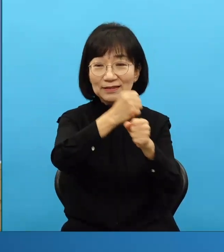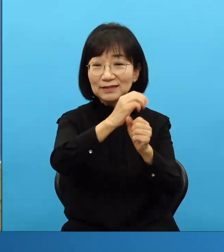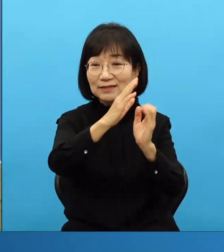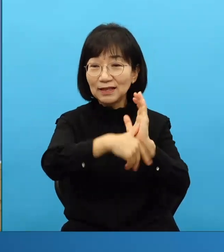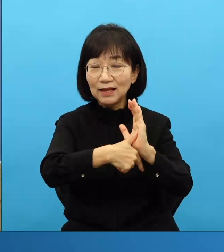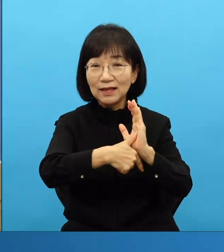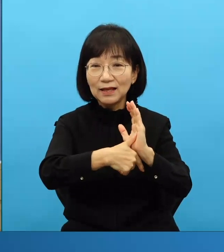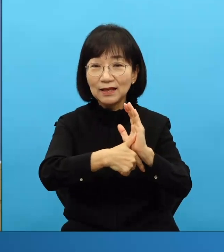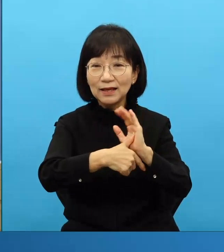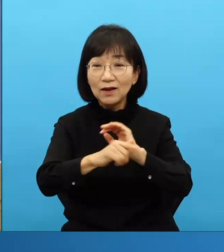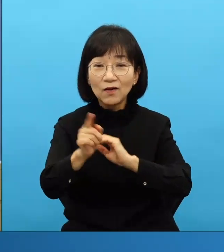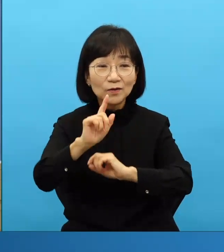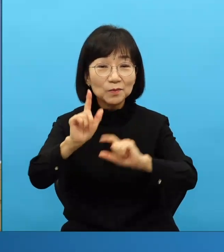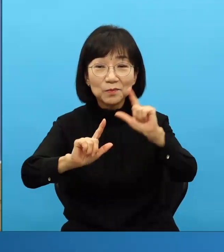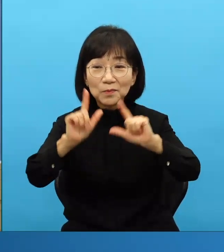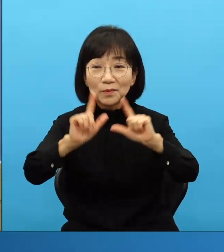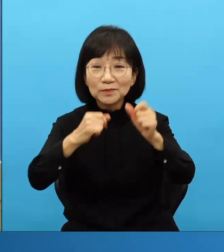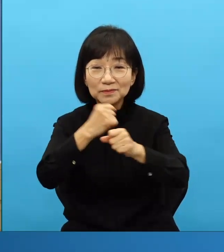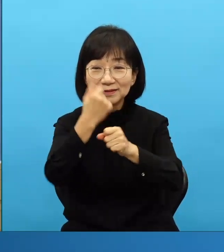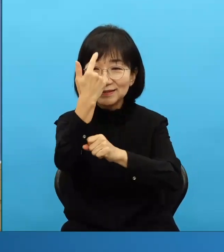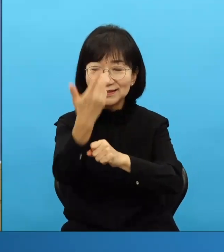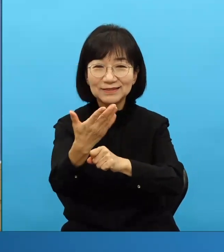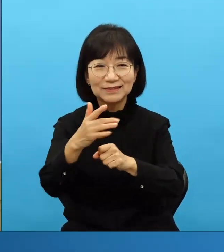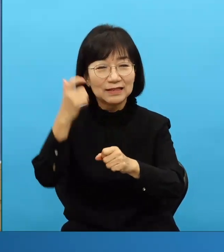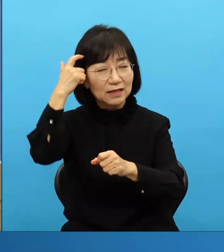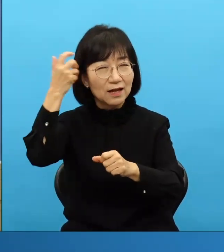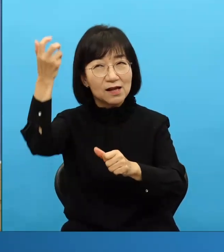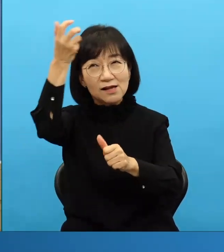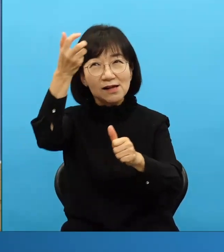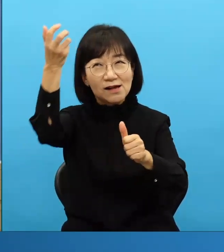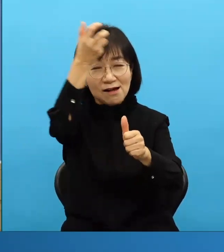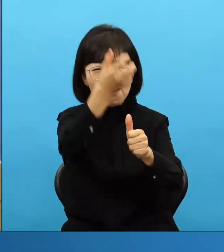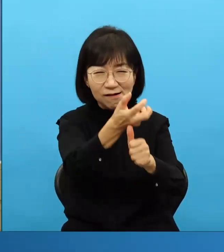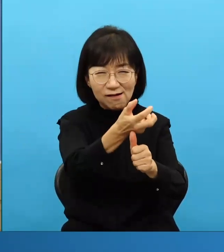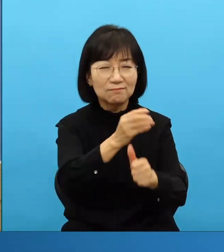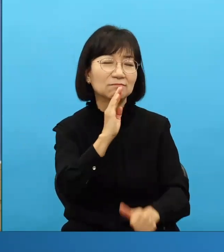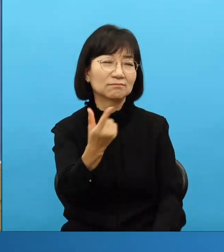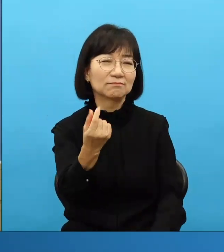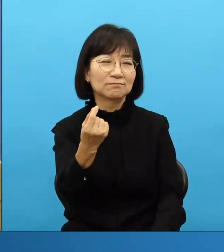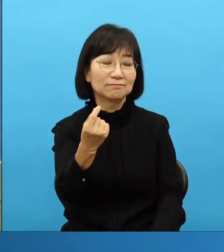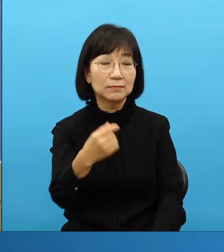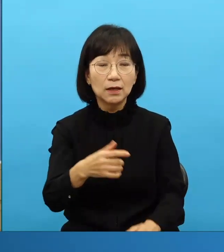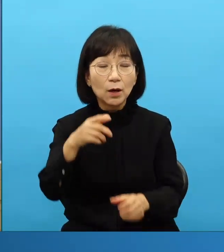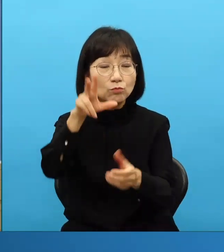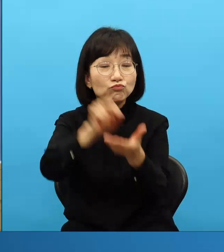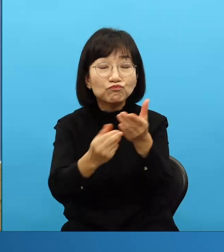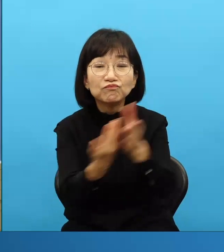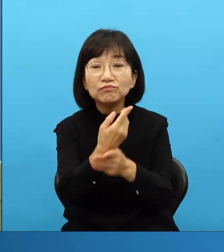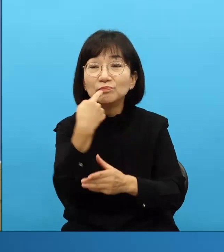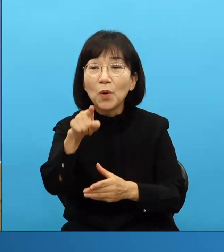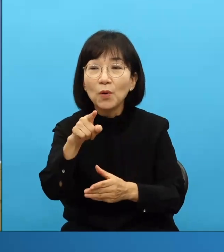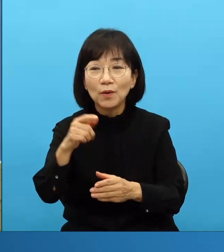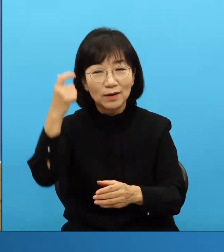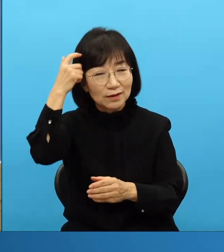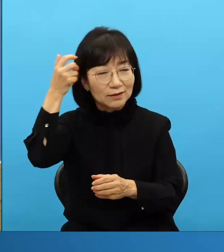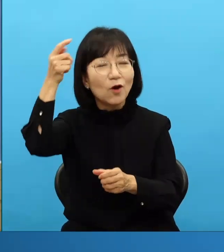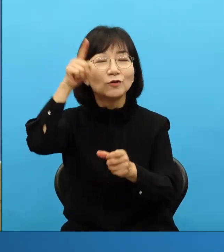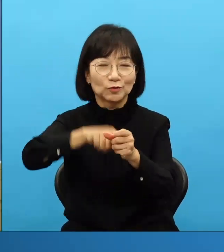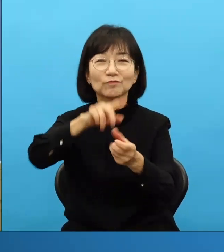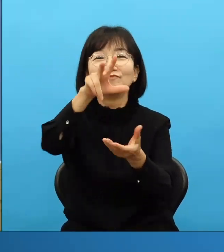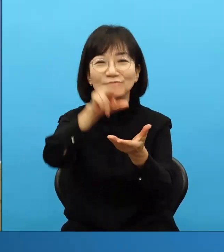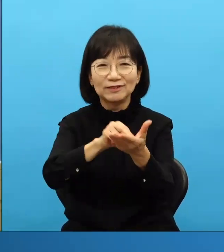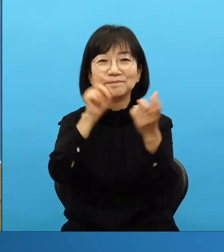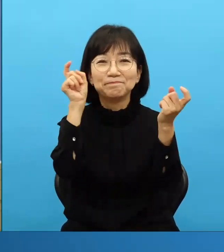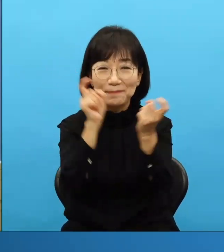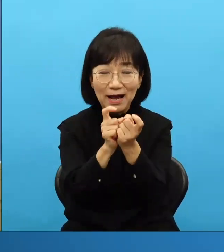create mankind? 인간은 영적인 존재예요. As 근데 인간에게 spiritual people. 어떤 문제가 왔다고요? But what kind of problem came to us? 영적인 문제가 왔어요. Spiritual problems came